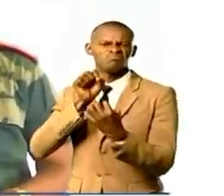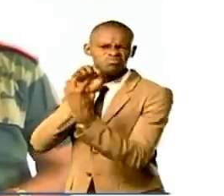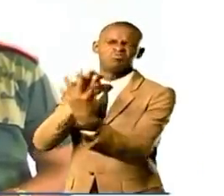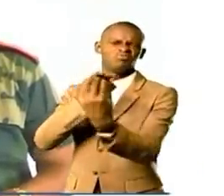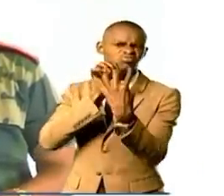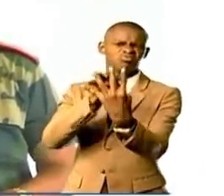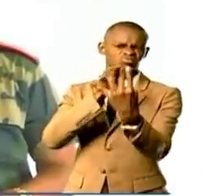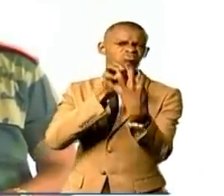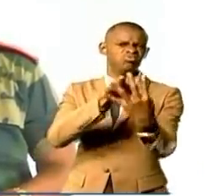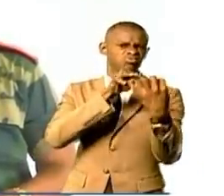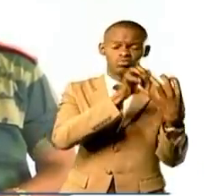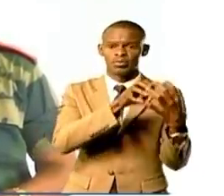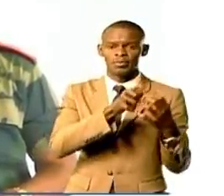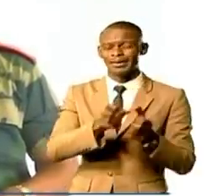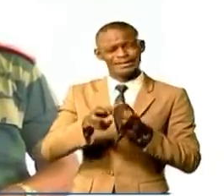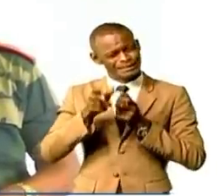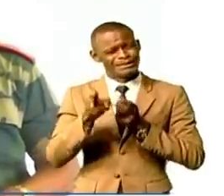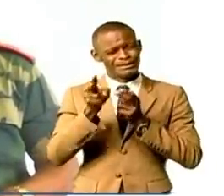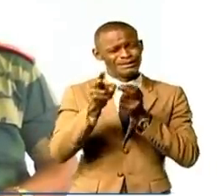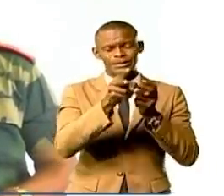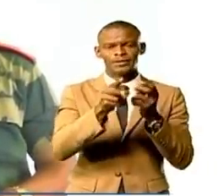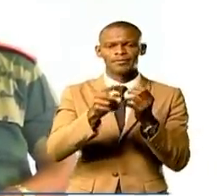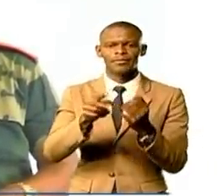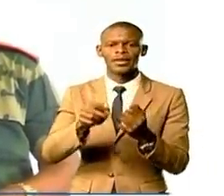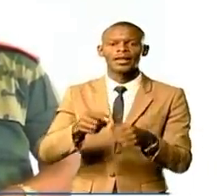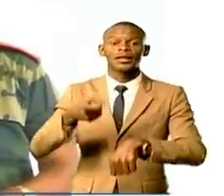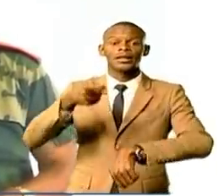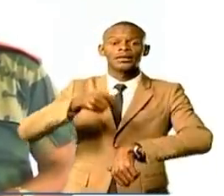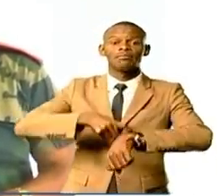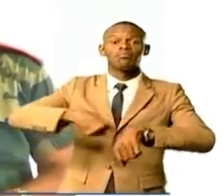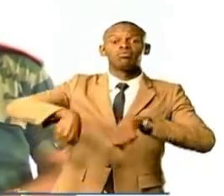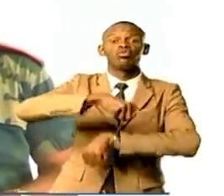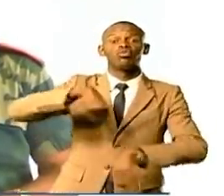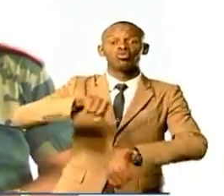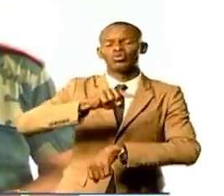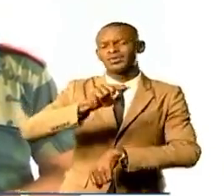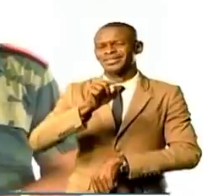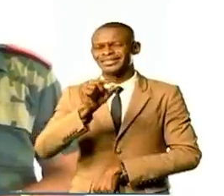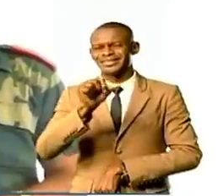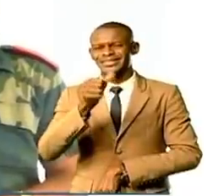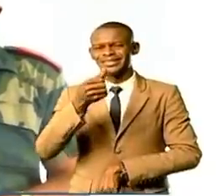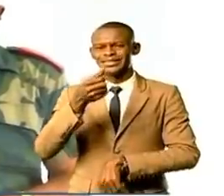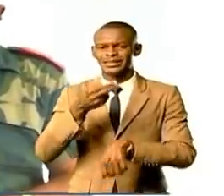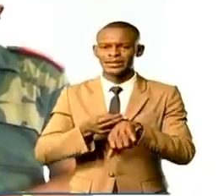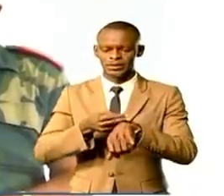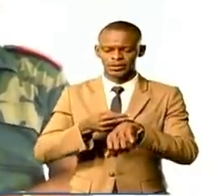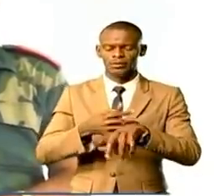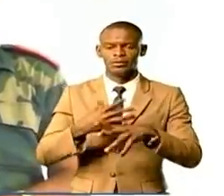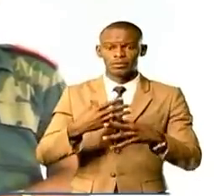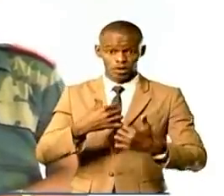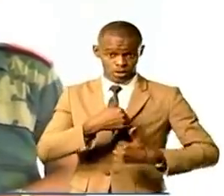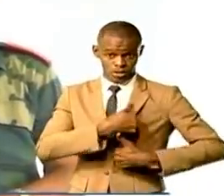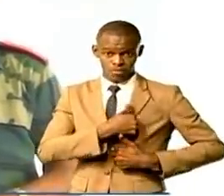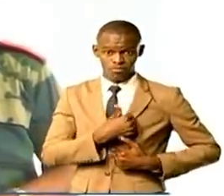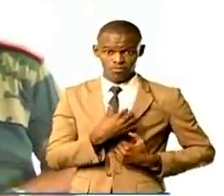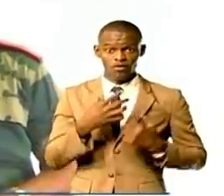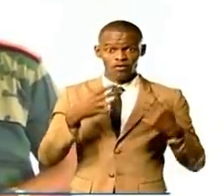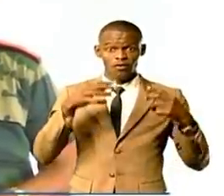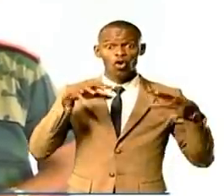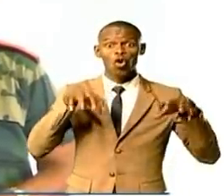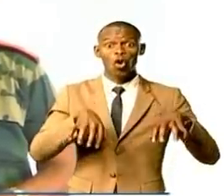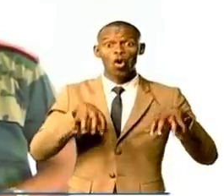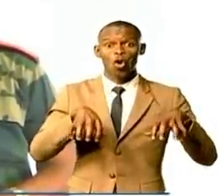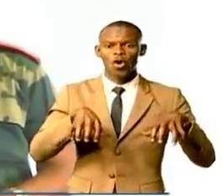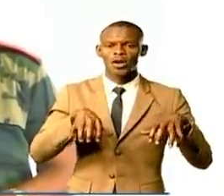se sont poursuivis jusqu'aux petites heures du matin et les forces loyalistes ont repoussé l'ennemi. Dans